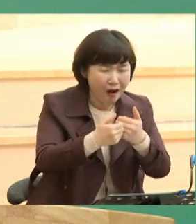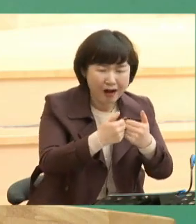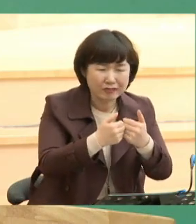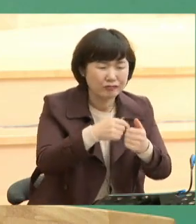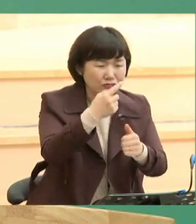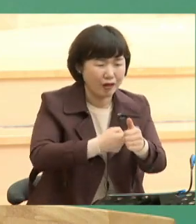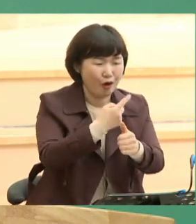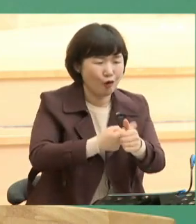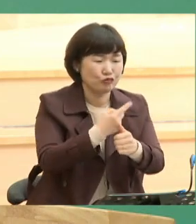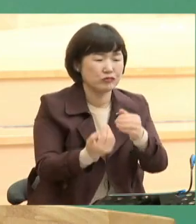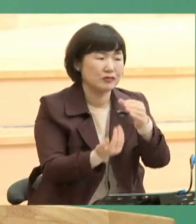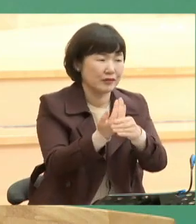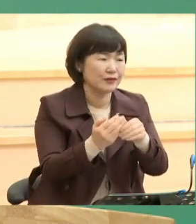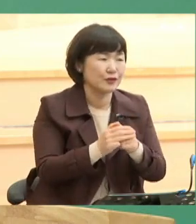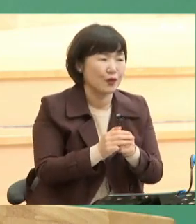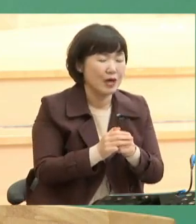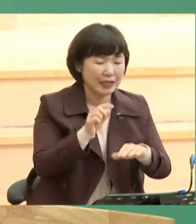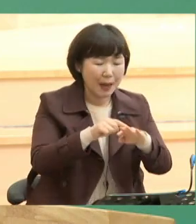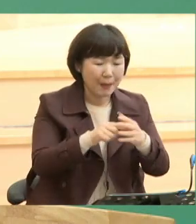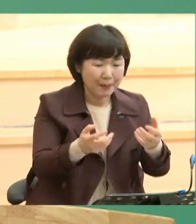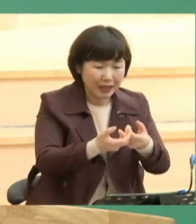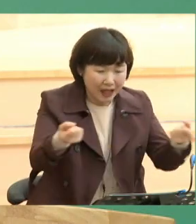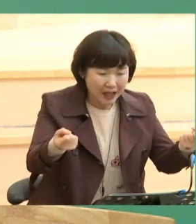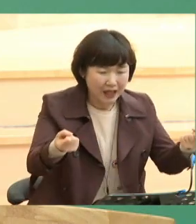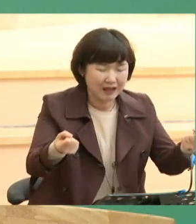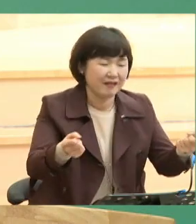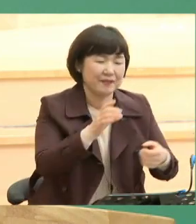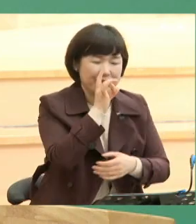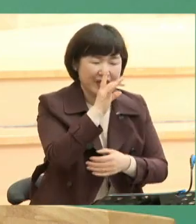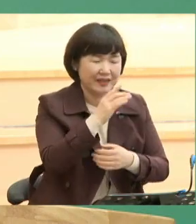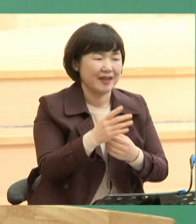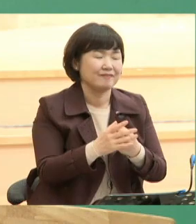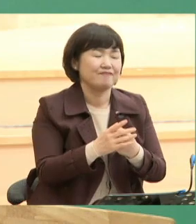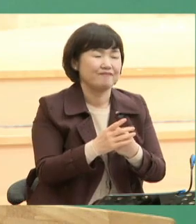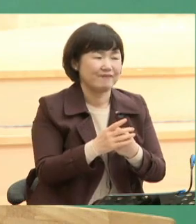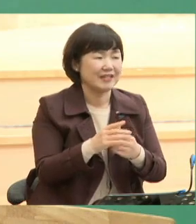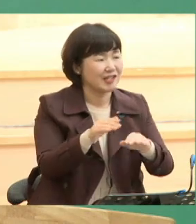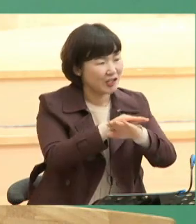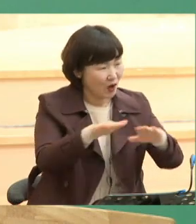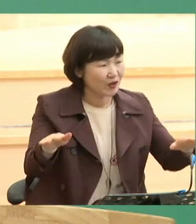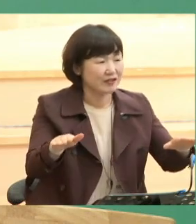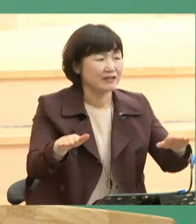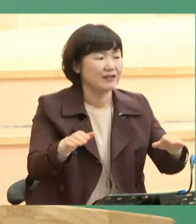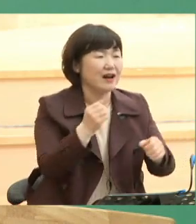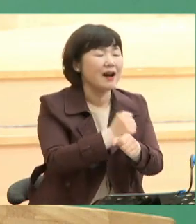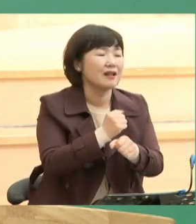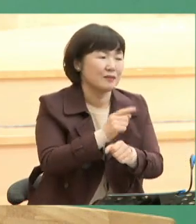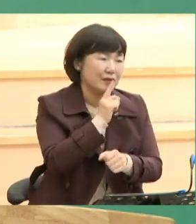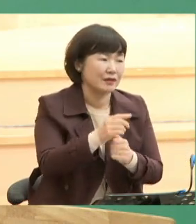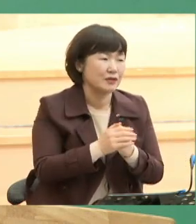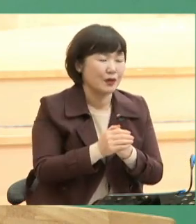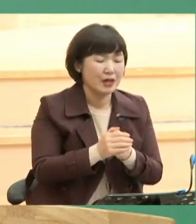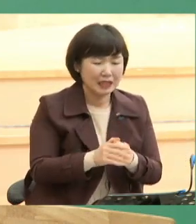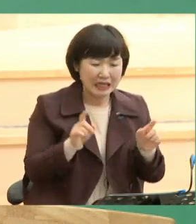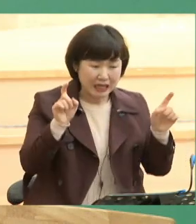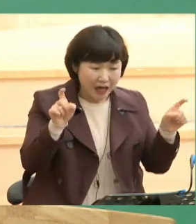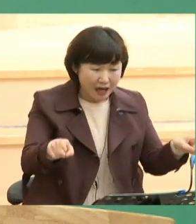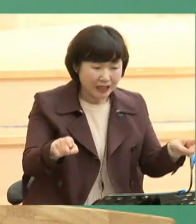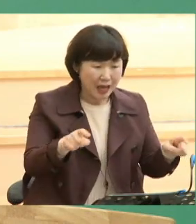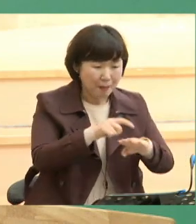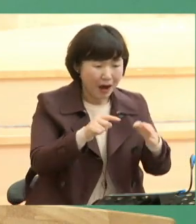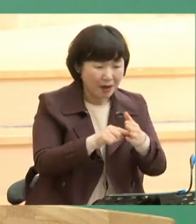거죠 이 양분된 마음을 정리하라 그렇게 말합니다 그러면 어떻게 양 다리에 걸쳐 있는 이 마음을 어떻게 정리하고